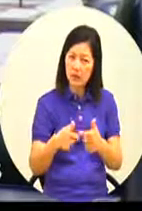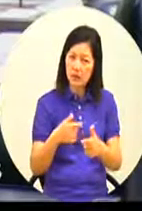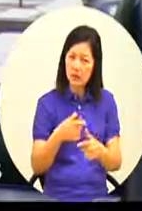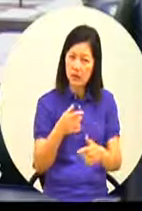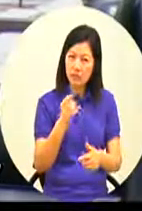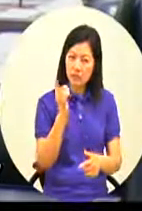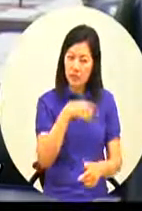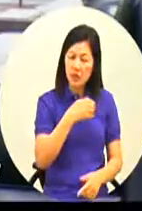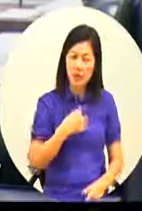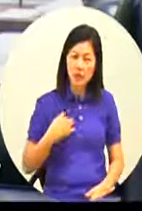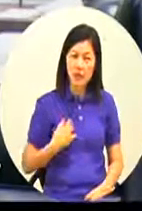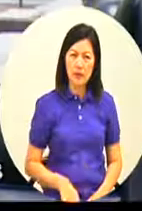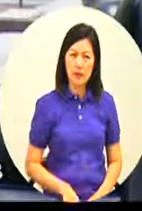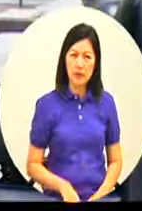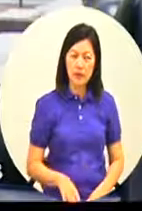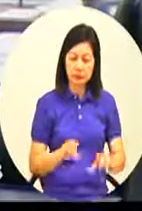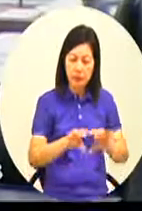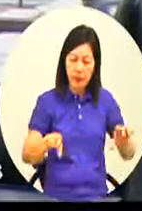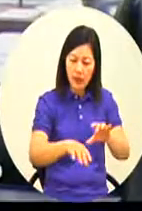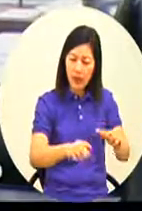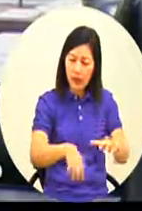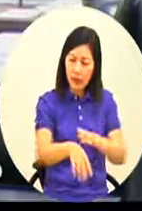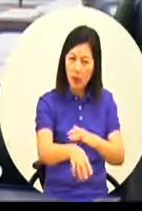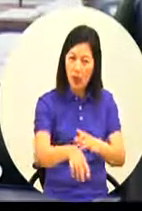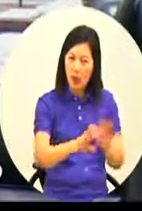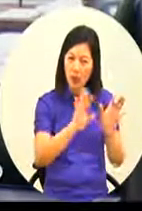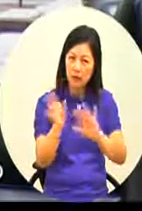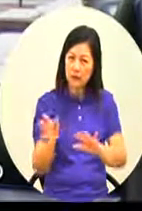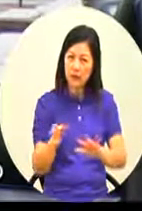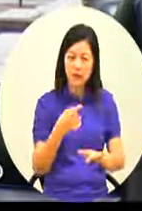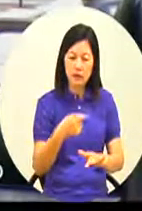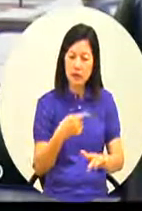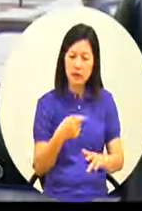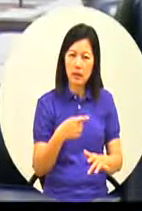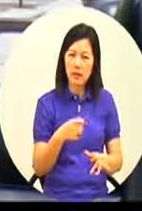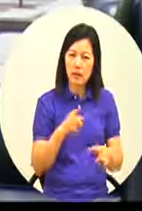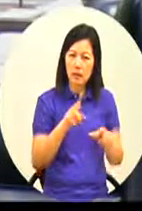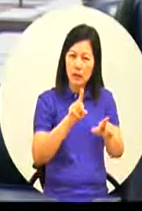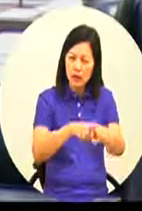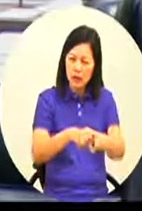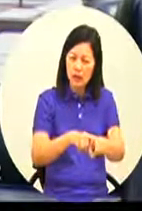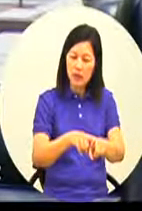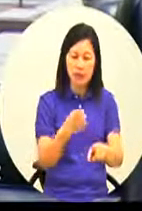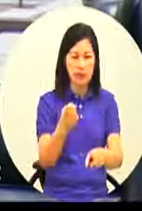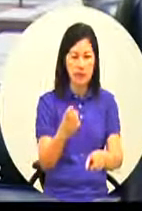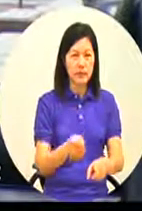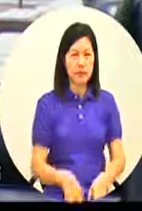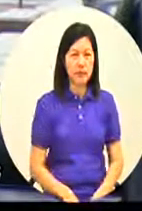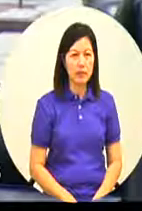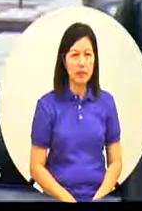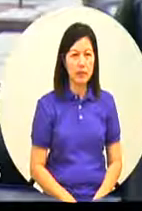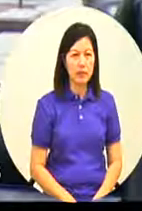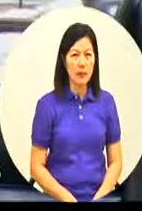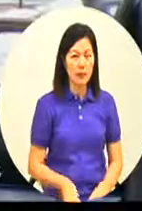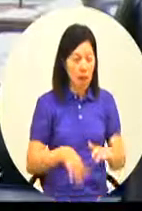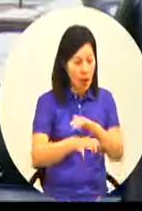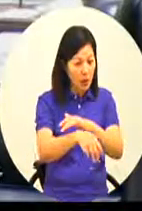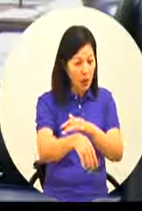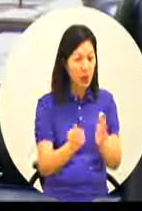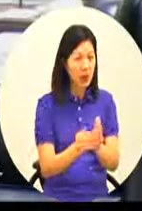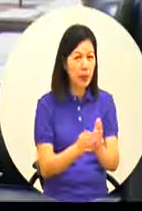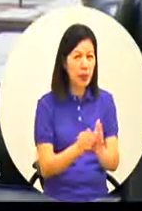有一些点是不可能这样挖的啦。那这个条例没有办法实际上做到的时候，那也有可能挖完了以后，我